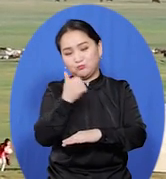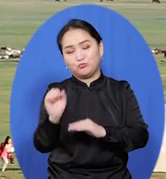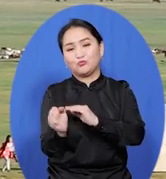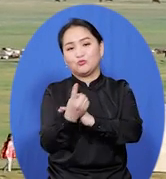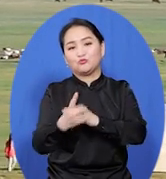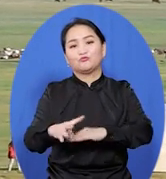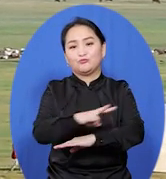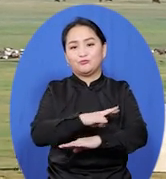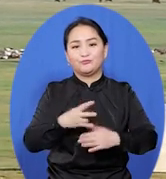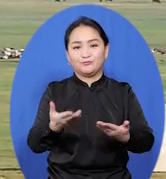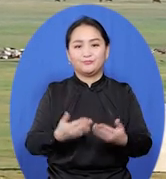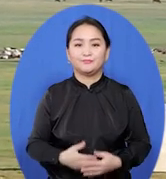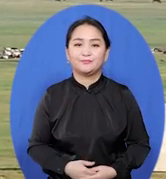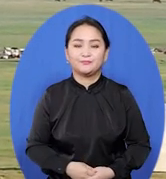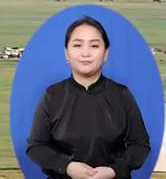билээ.